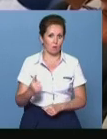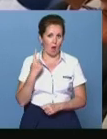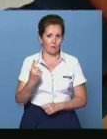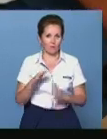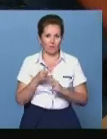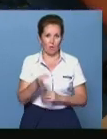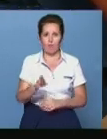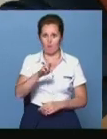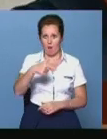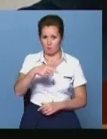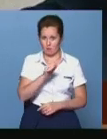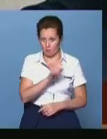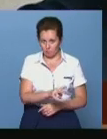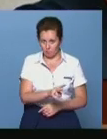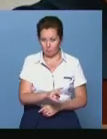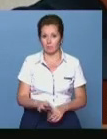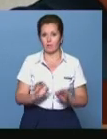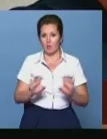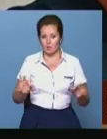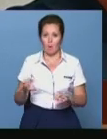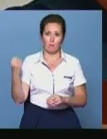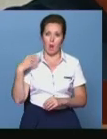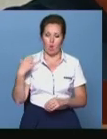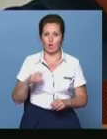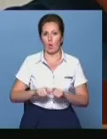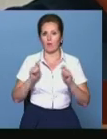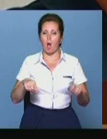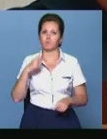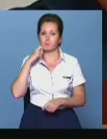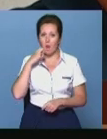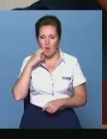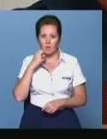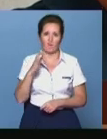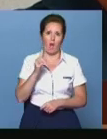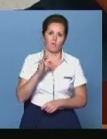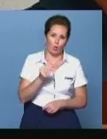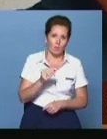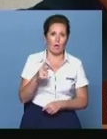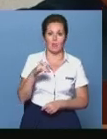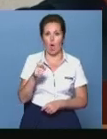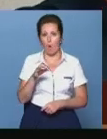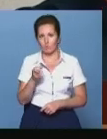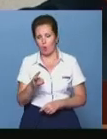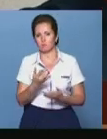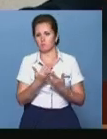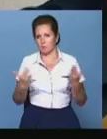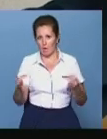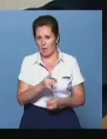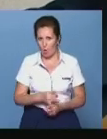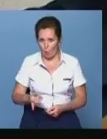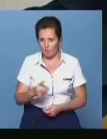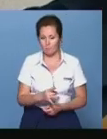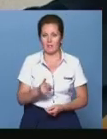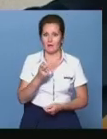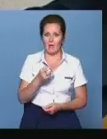Яган. Планировались открытия, не открылись пляжи Полезинском, Богошском, Кладовском, Краковском, Дебенском, Регринском, Каракулинском, Кесском,